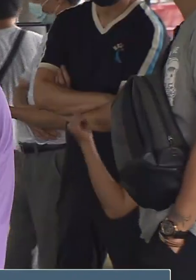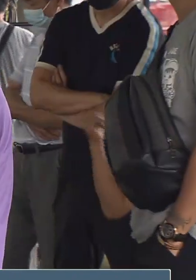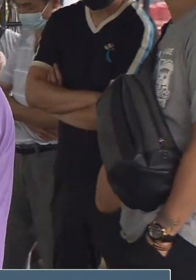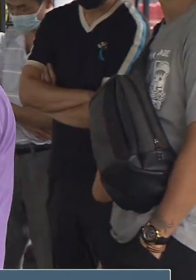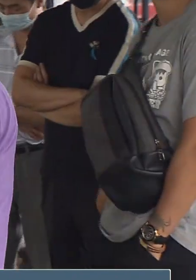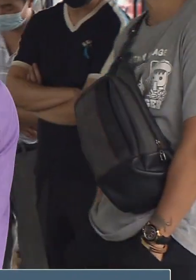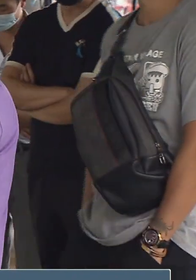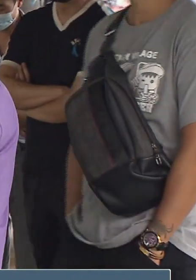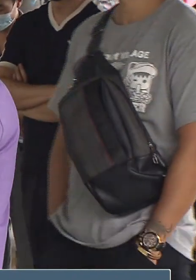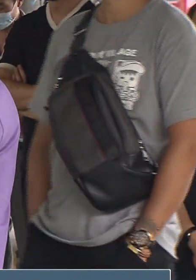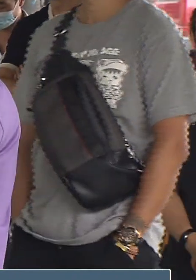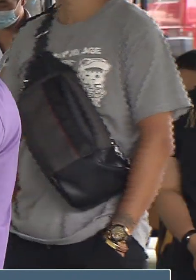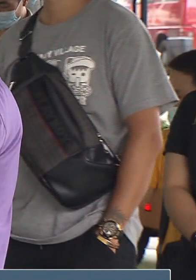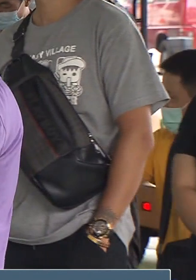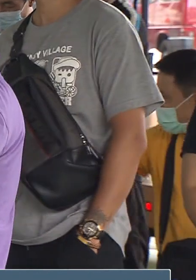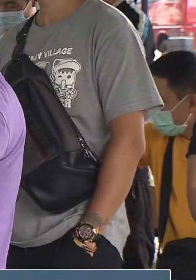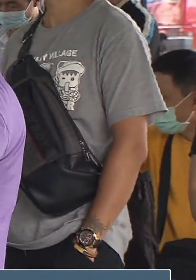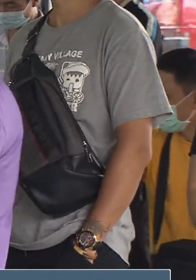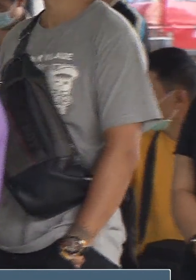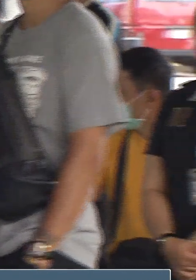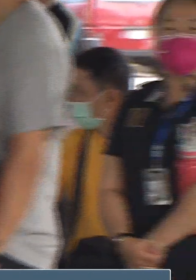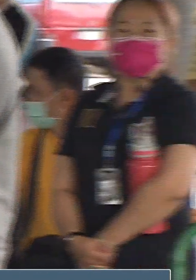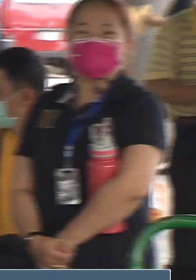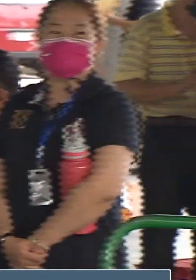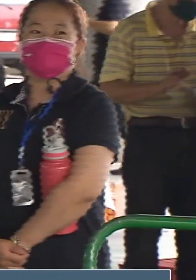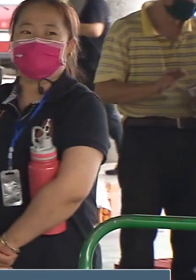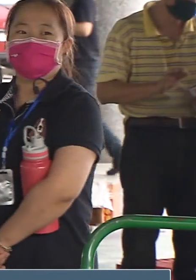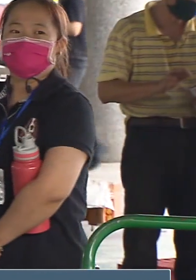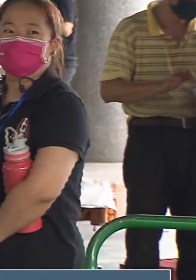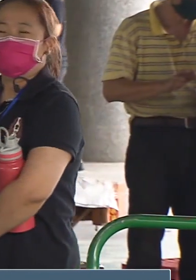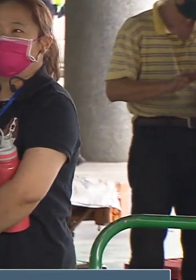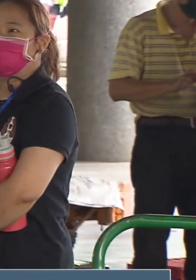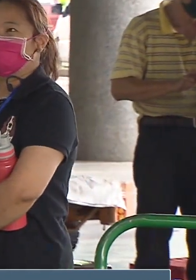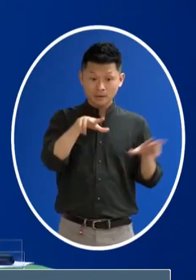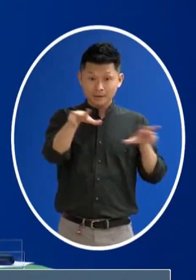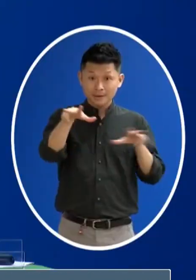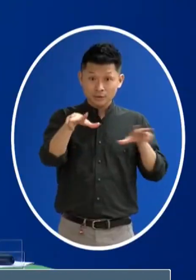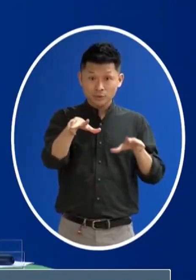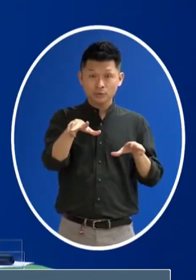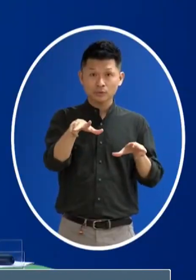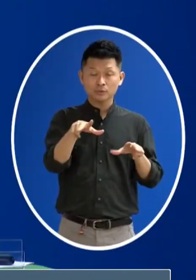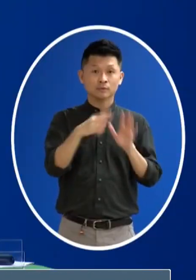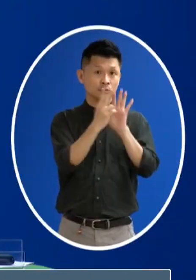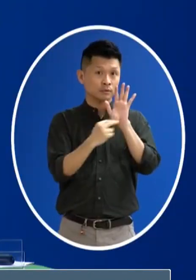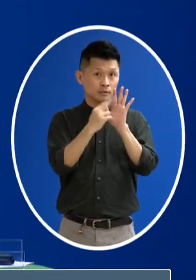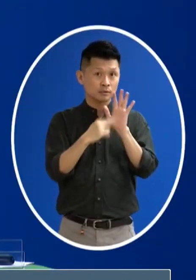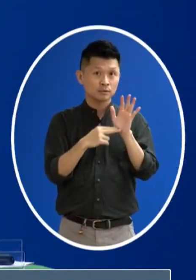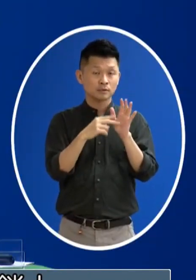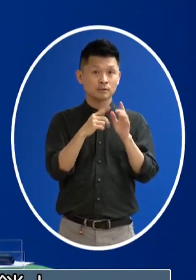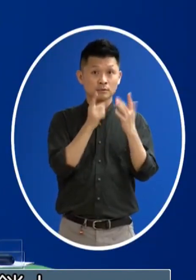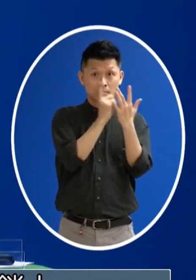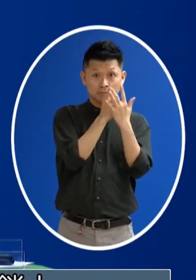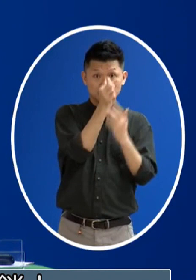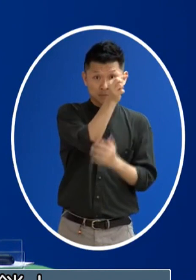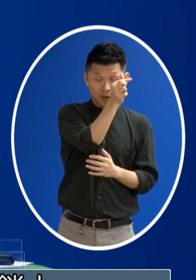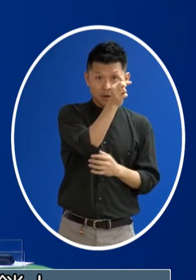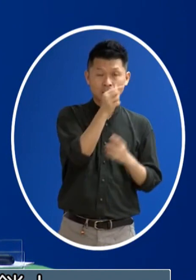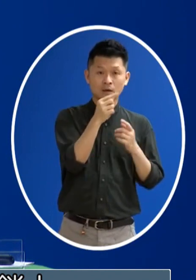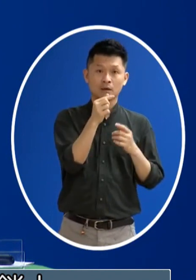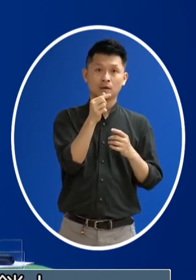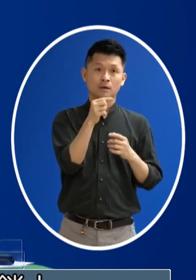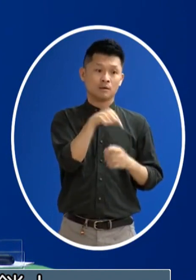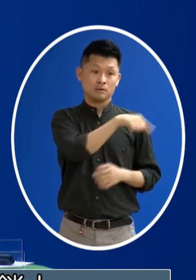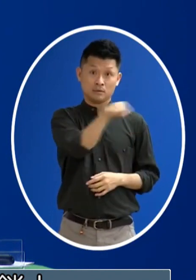了5022人，其中 PCR 阳性确认15人，这15个阳性的其实都不